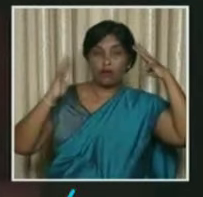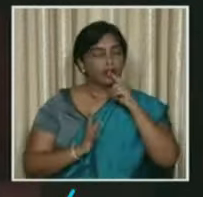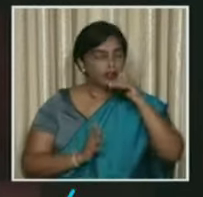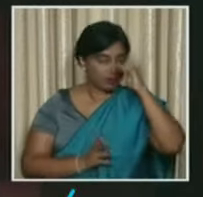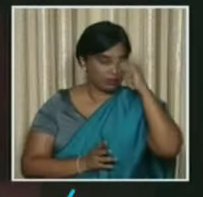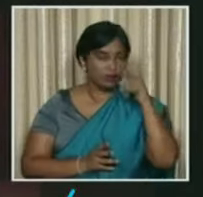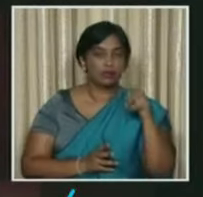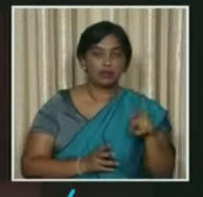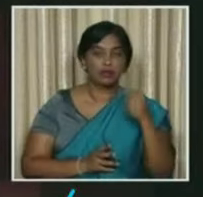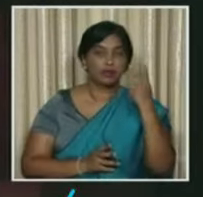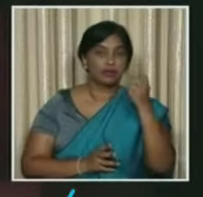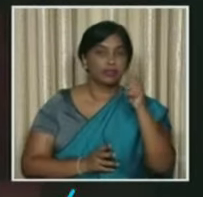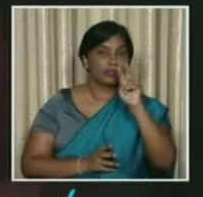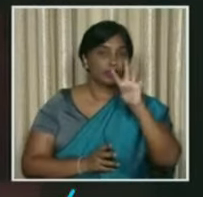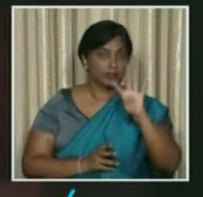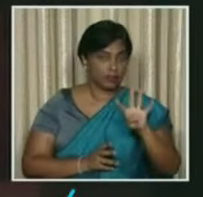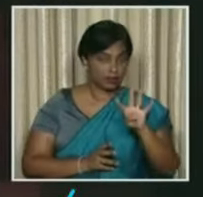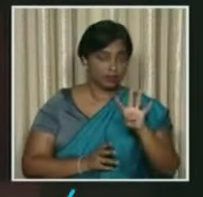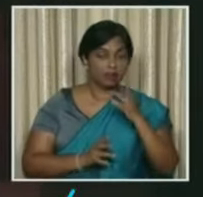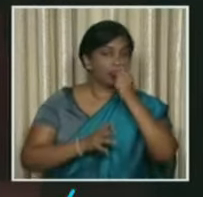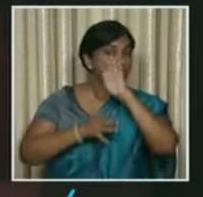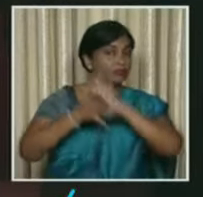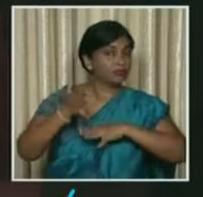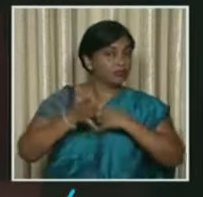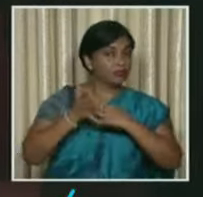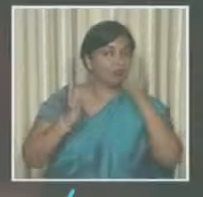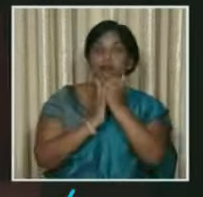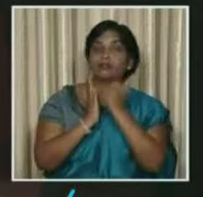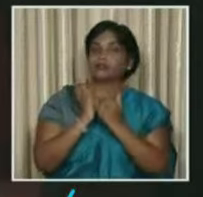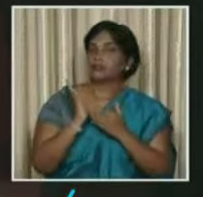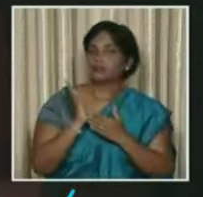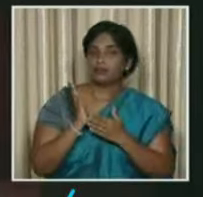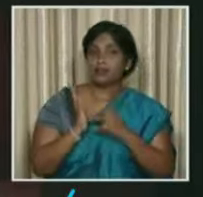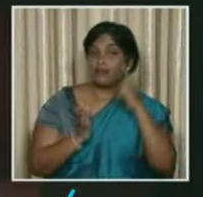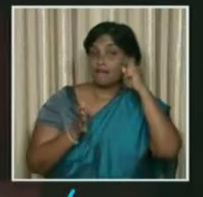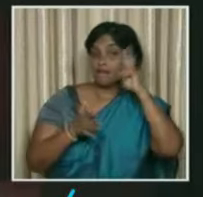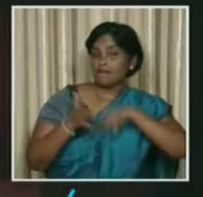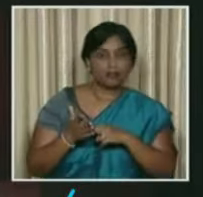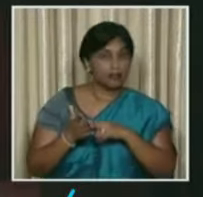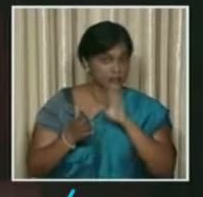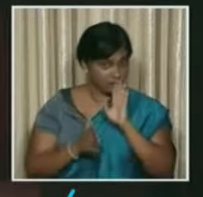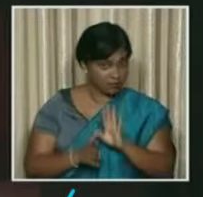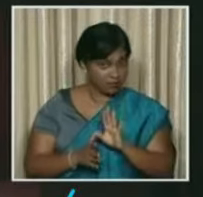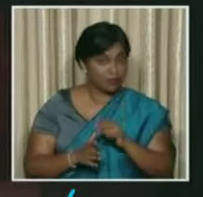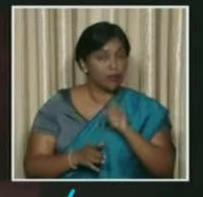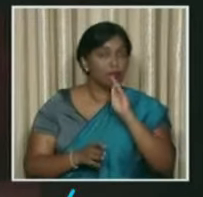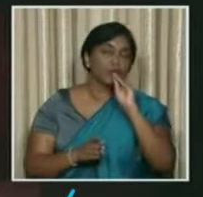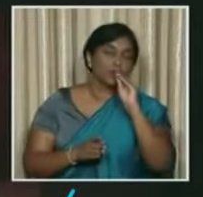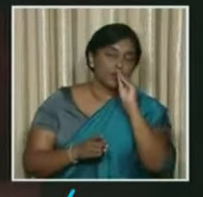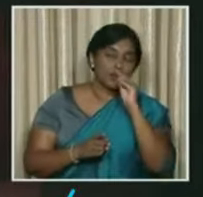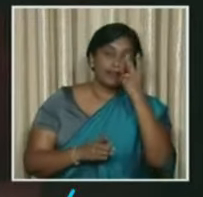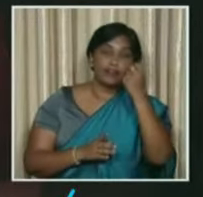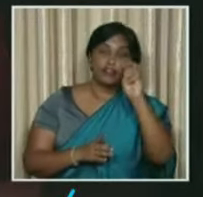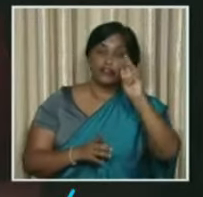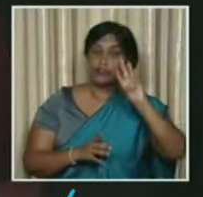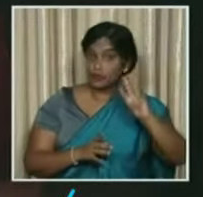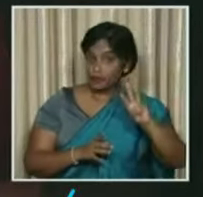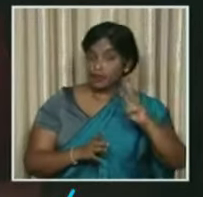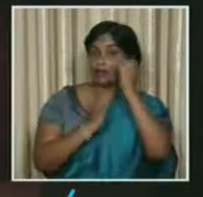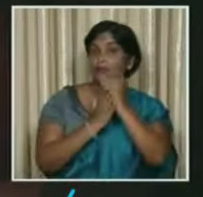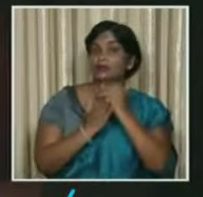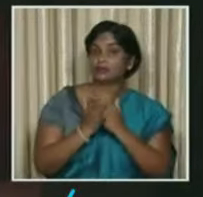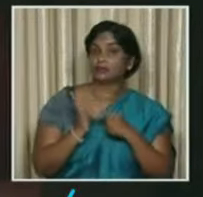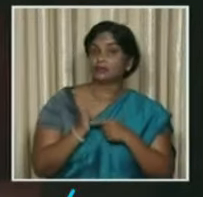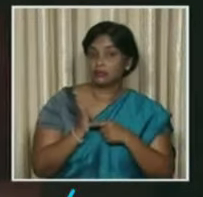ගන්නෑ. 2024 අයවැය යෝජනා පිළිබඳව විශ්වාසයක් තබන්නට නම් අඩුම ගානේ 2023